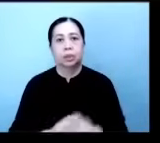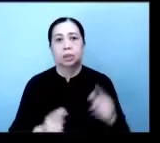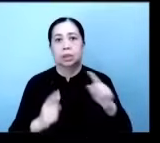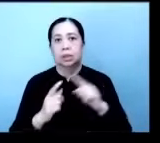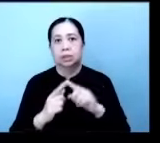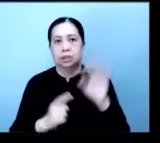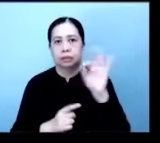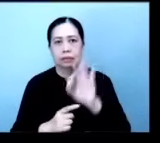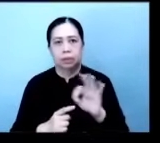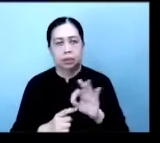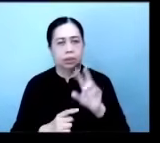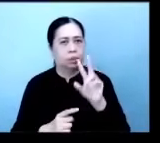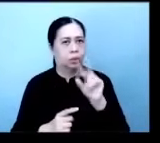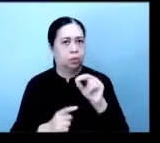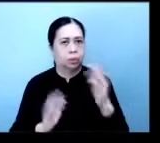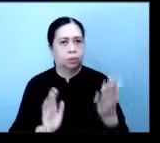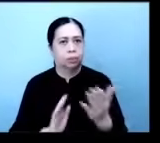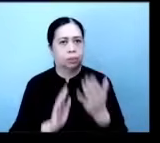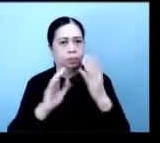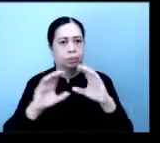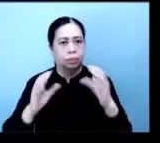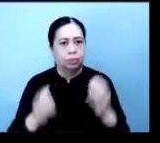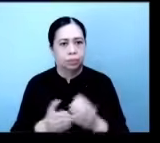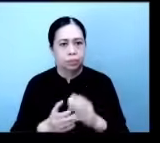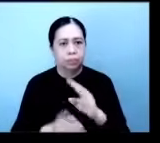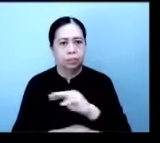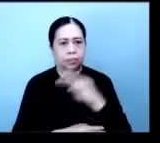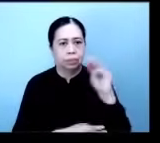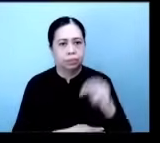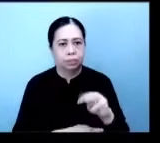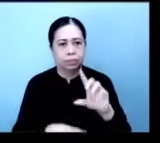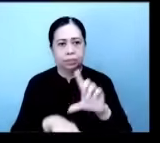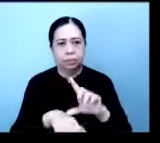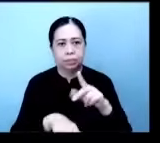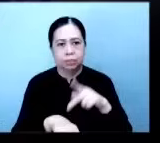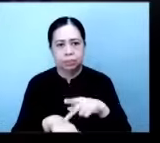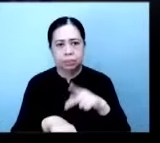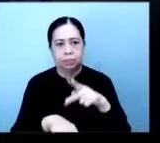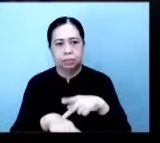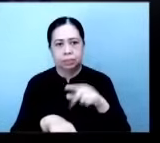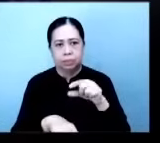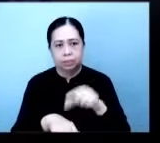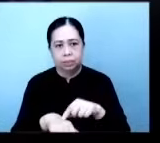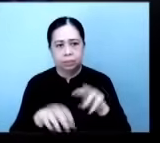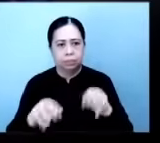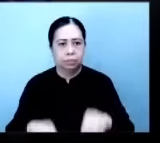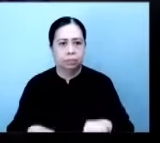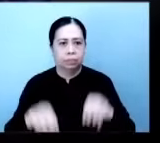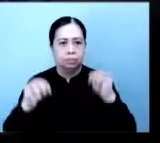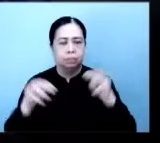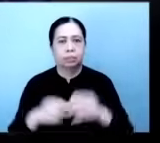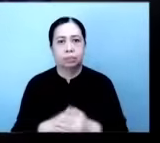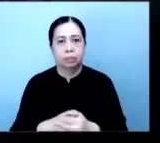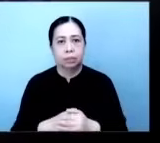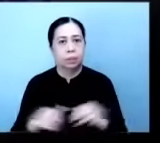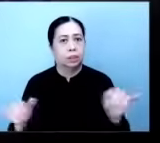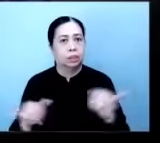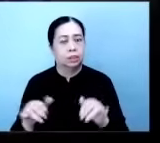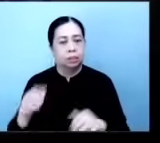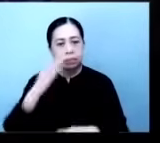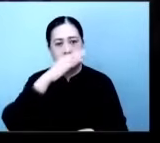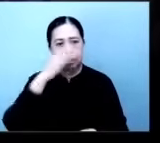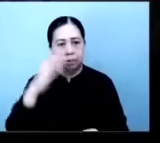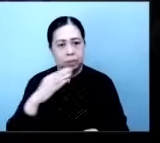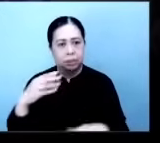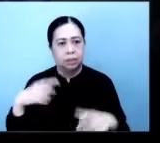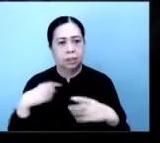naman, walang face-to-face classes sa Maynila, Las Piñas, Paranaque at Malabon, gayon din sa Binian at Santa